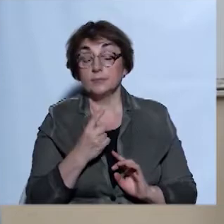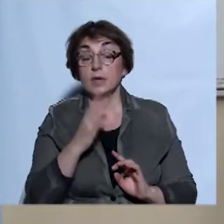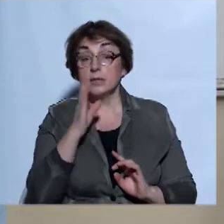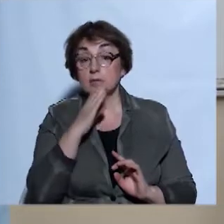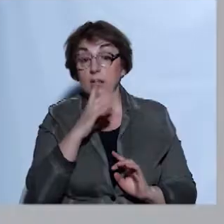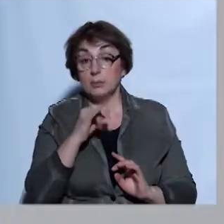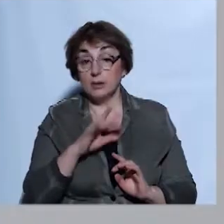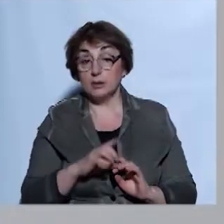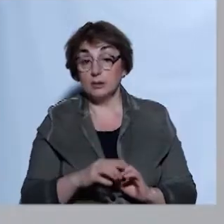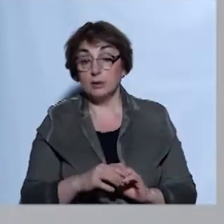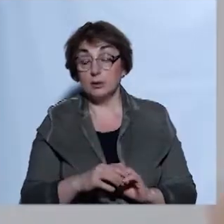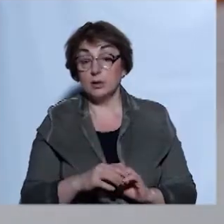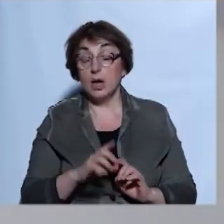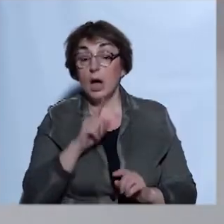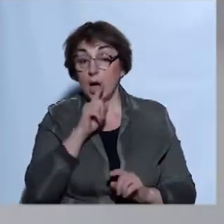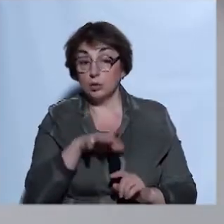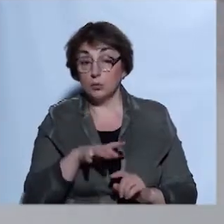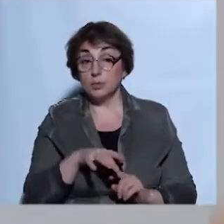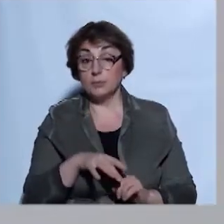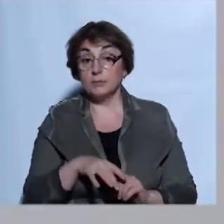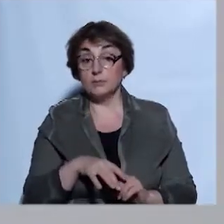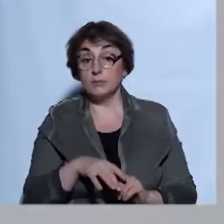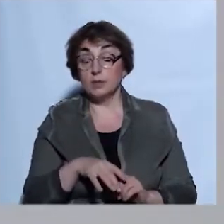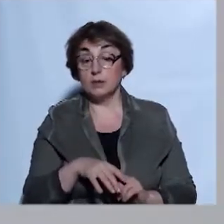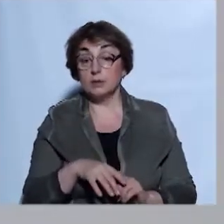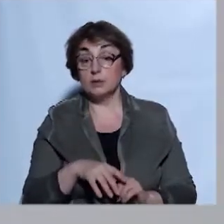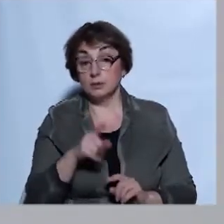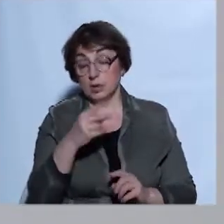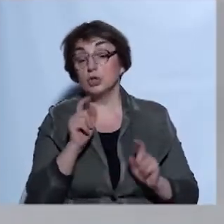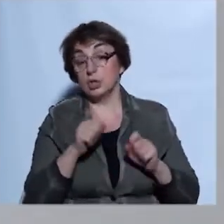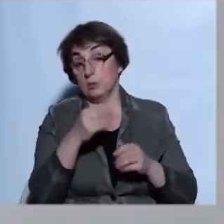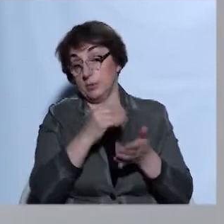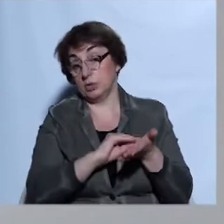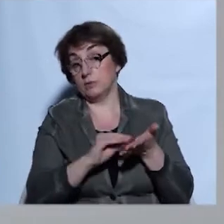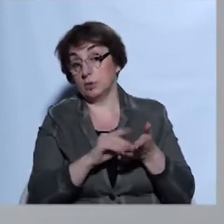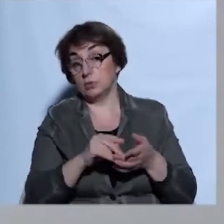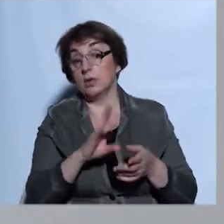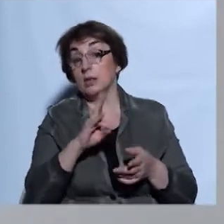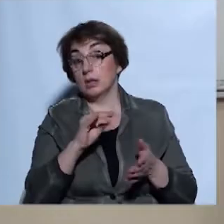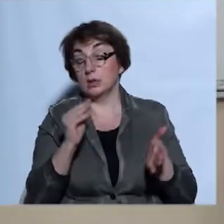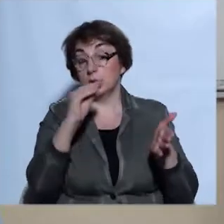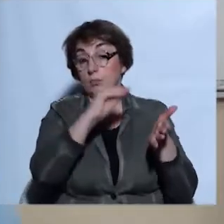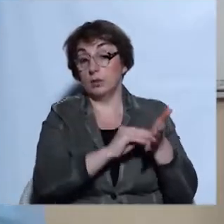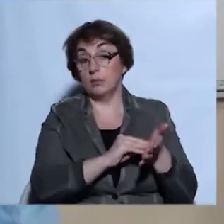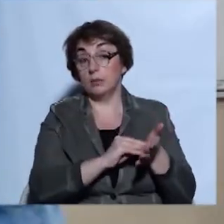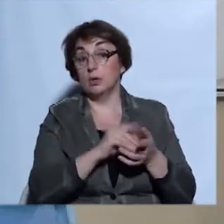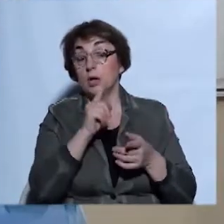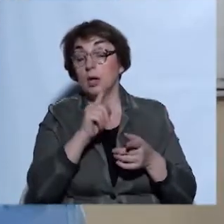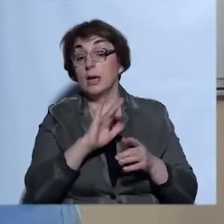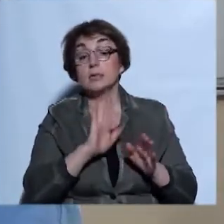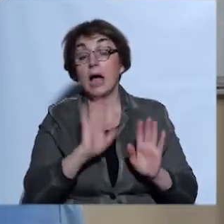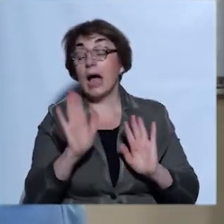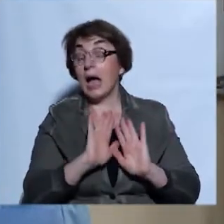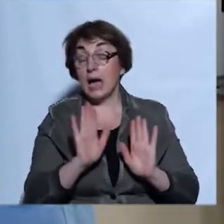ალბათ ატომი, თქვა დავწეროთ ესე და აქ ნატრიუმი. ეს არის